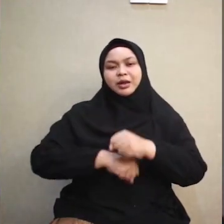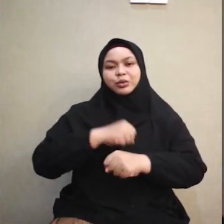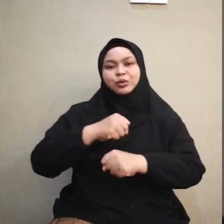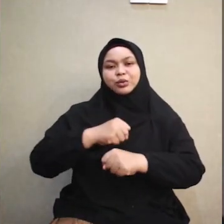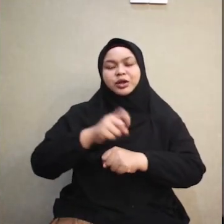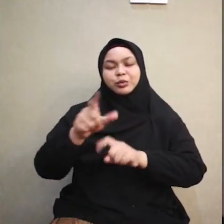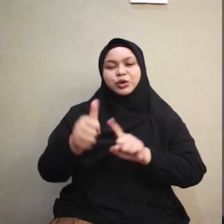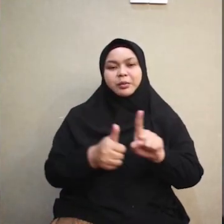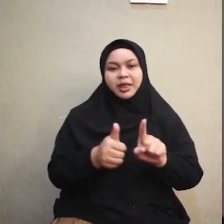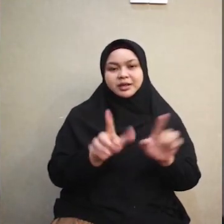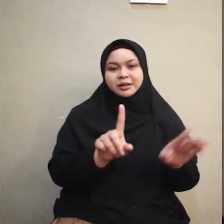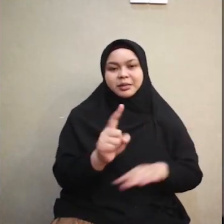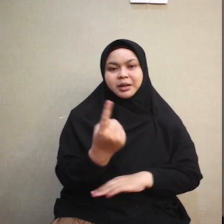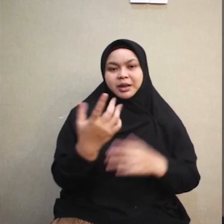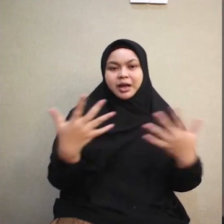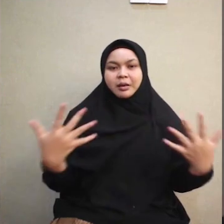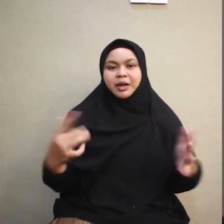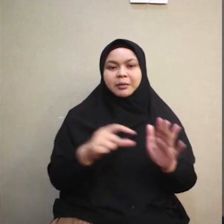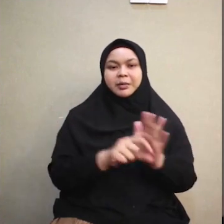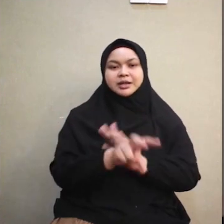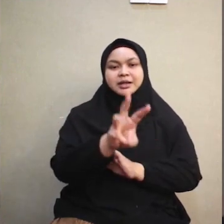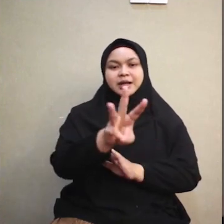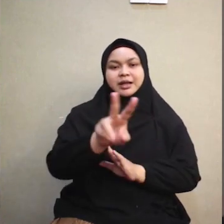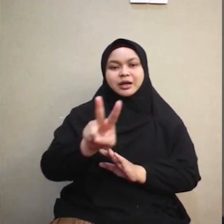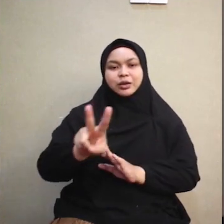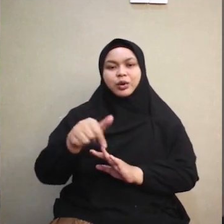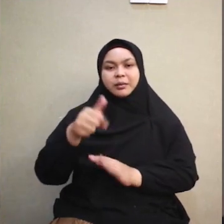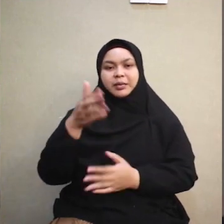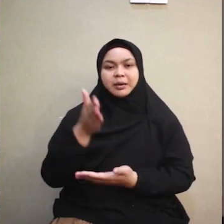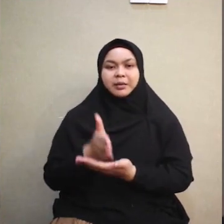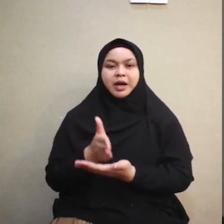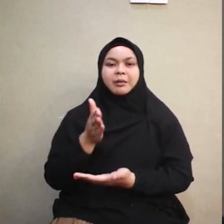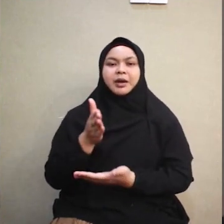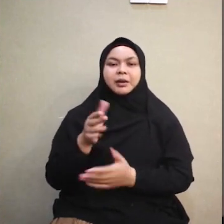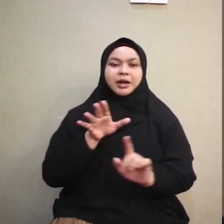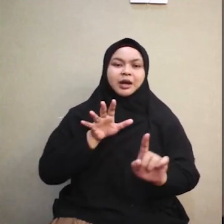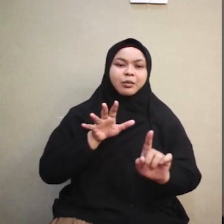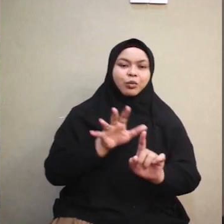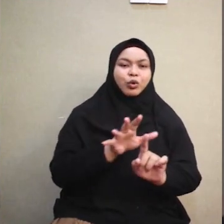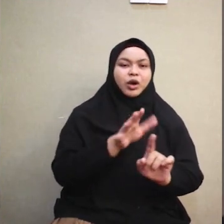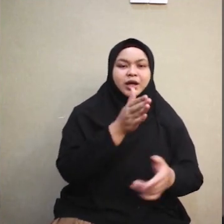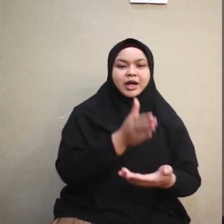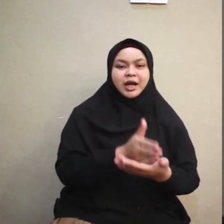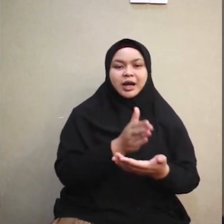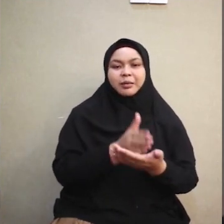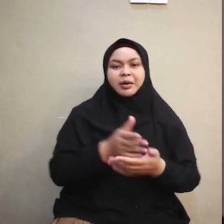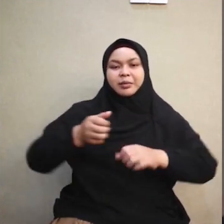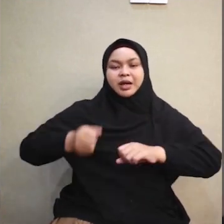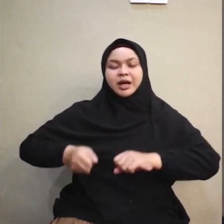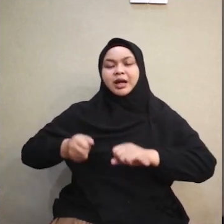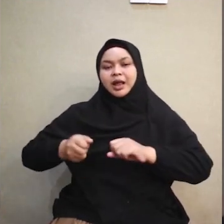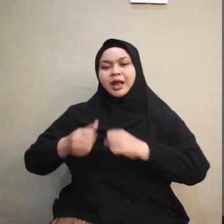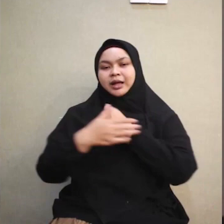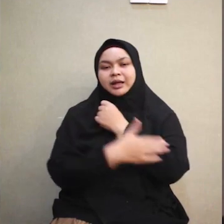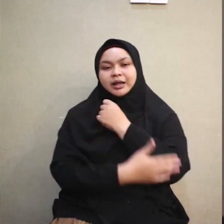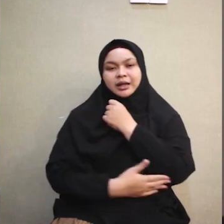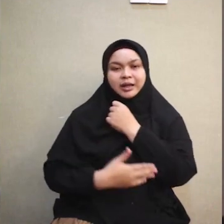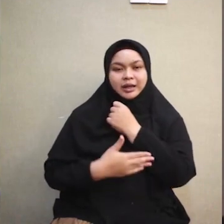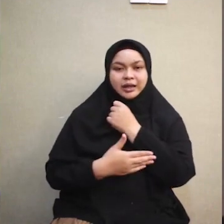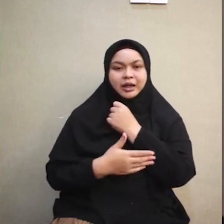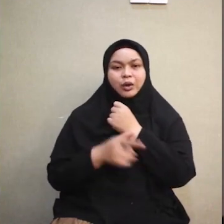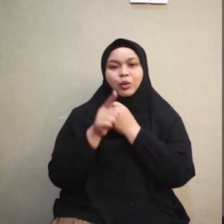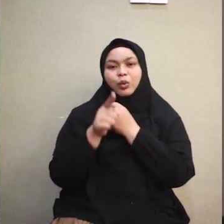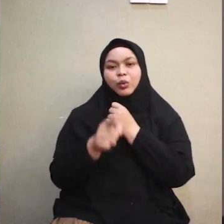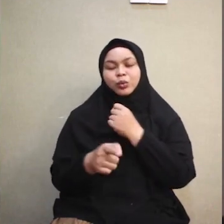itu di pasal 32 penetapan Pengampuan ditetapkan oleh pengadilan negeri nah padahal